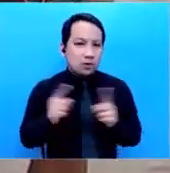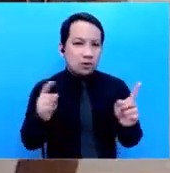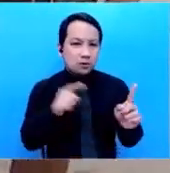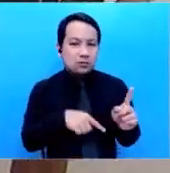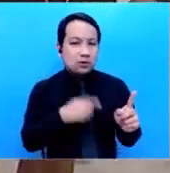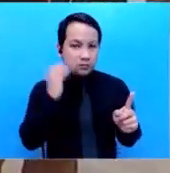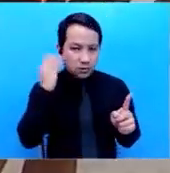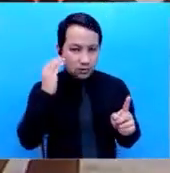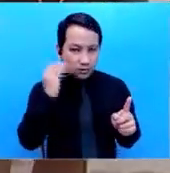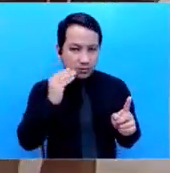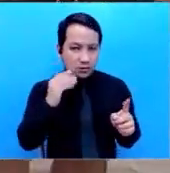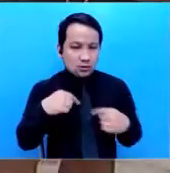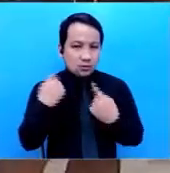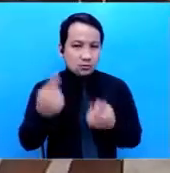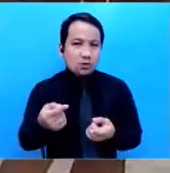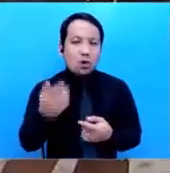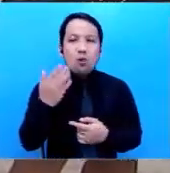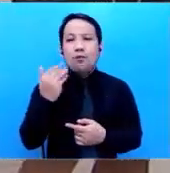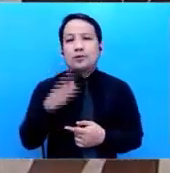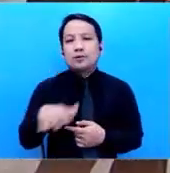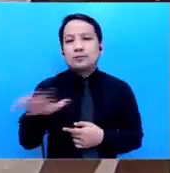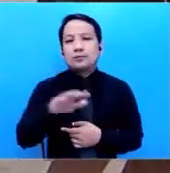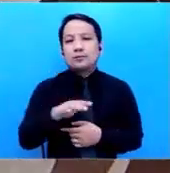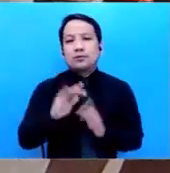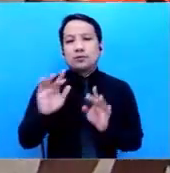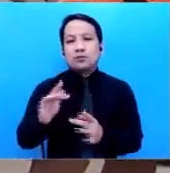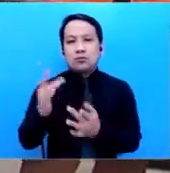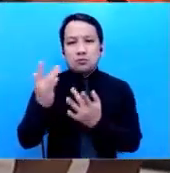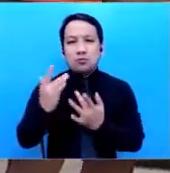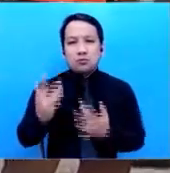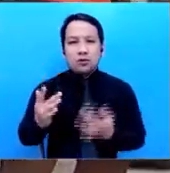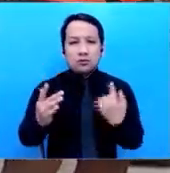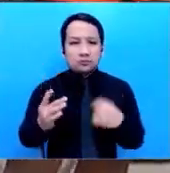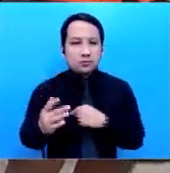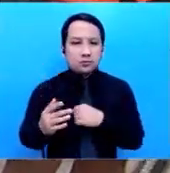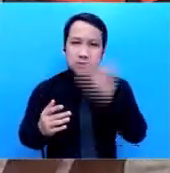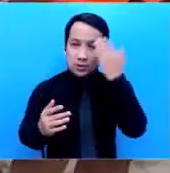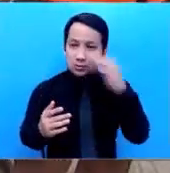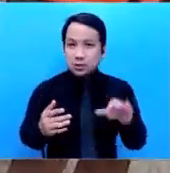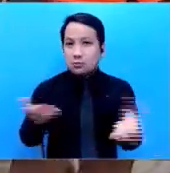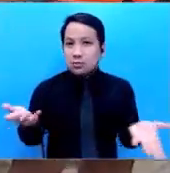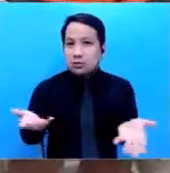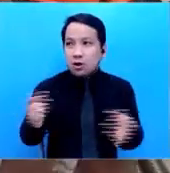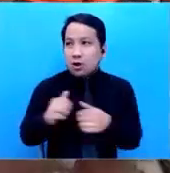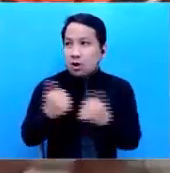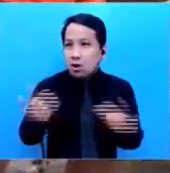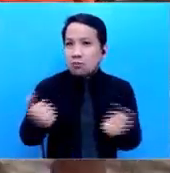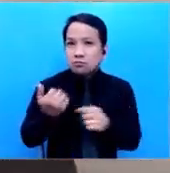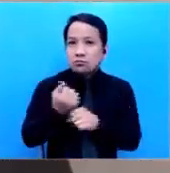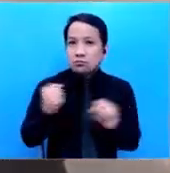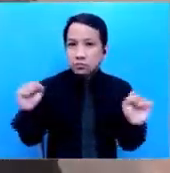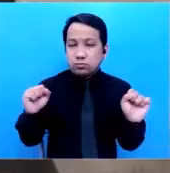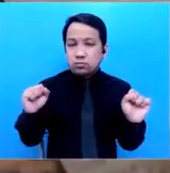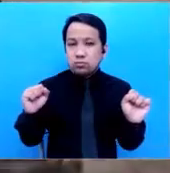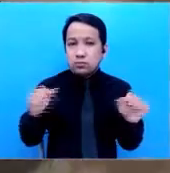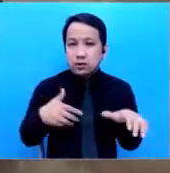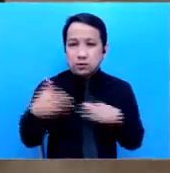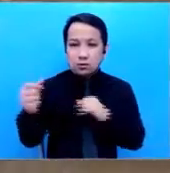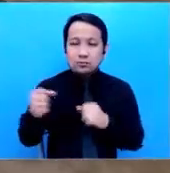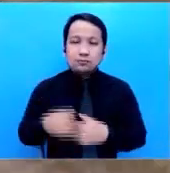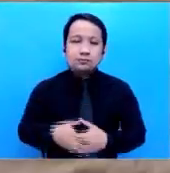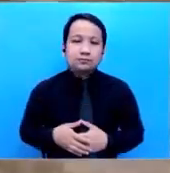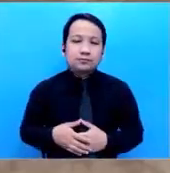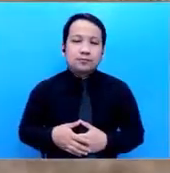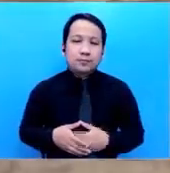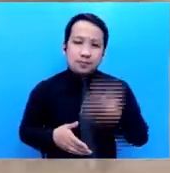ko pumunta kanina dahil kung hindi kawawa kami. Hindi namin alam kung paano kami makakalabas doon. Hindi